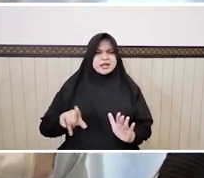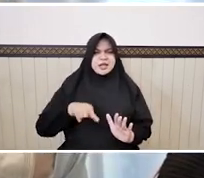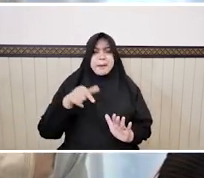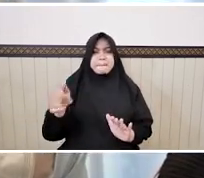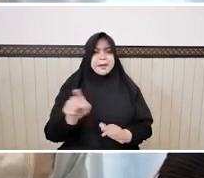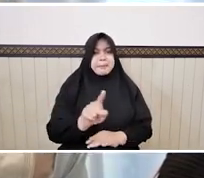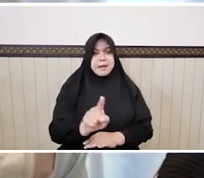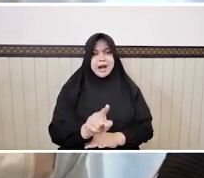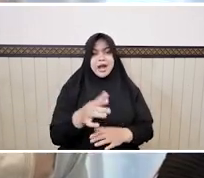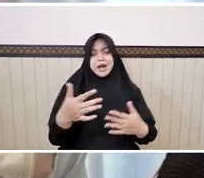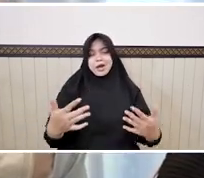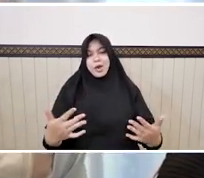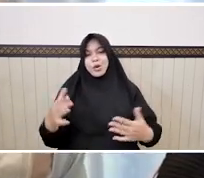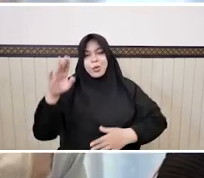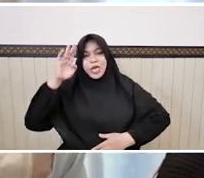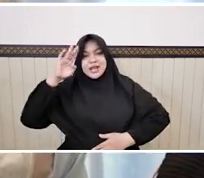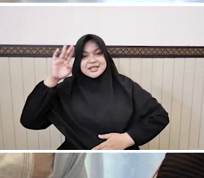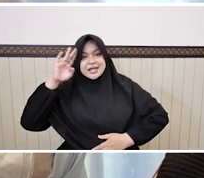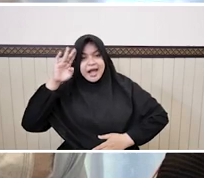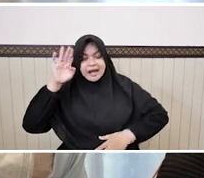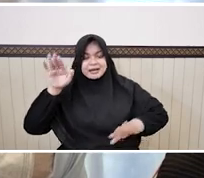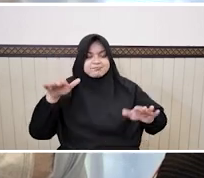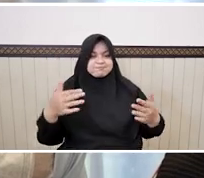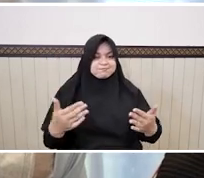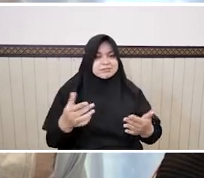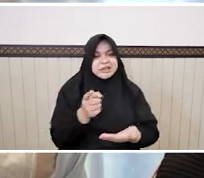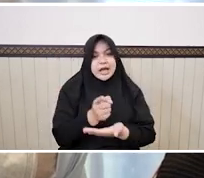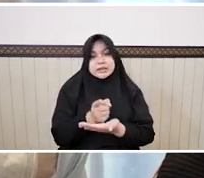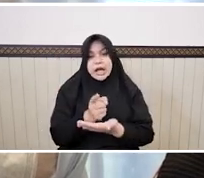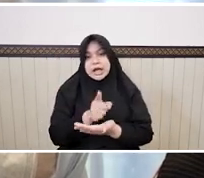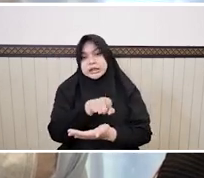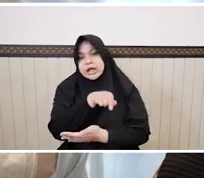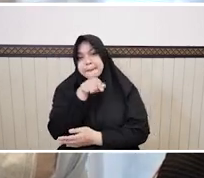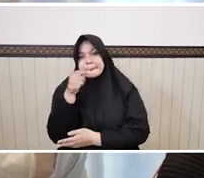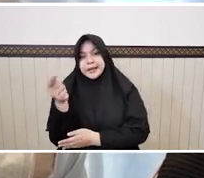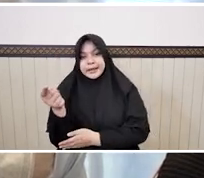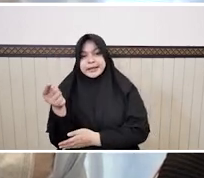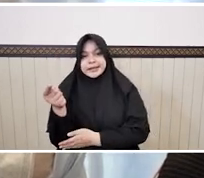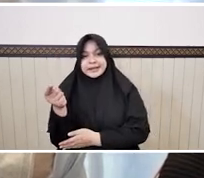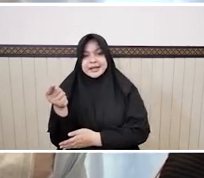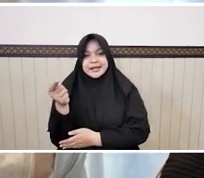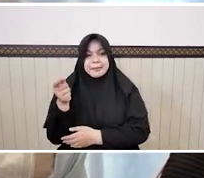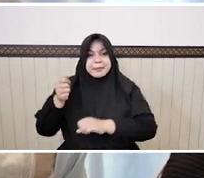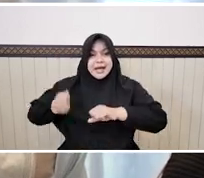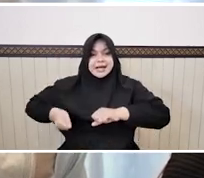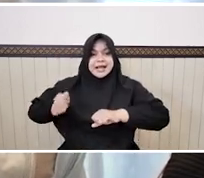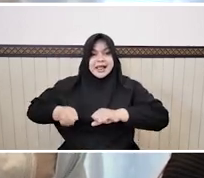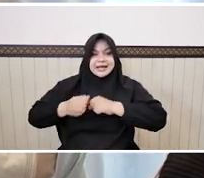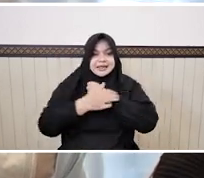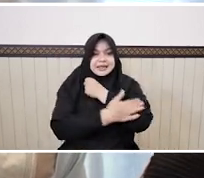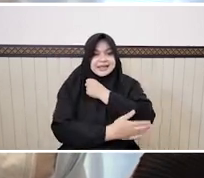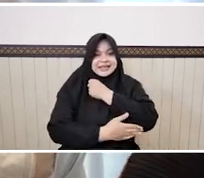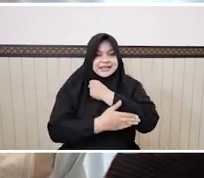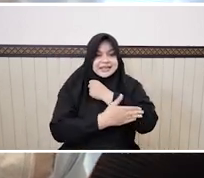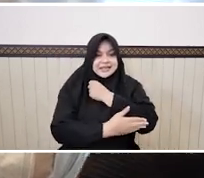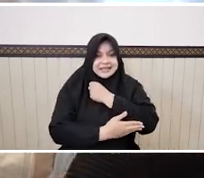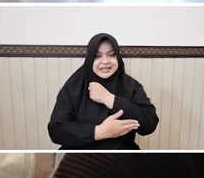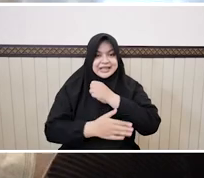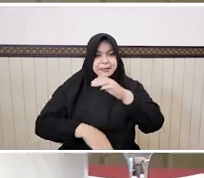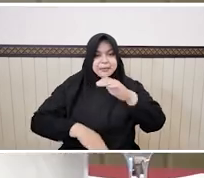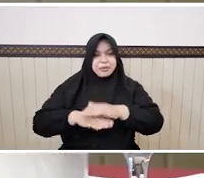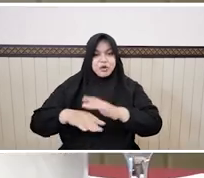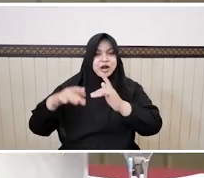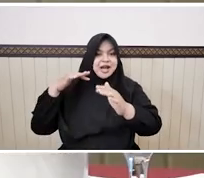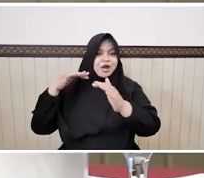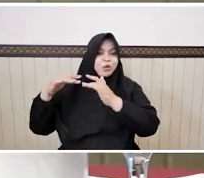sih baik itu kepolisian baik itu Kejaksaan sampai dengan pengadilan negeri misalkan dalam pemenuhan